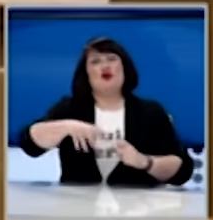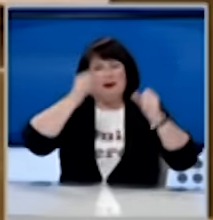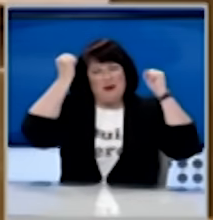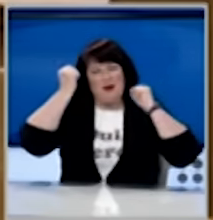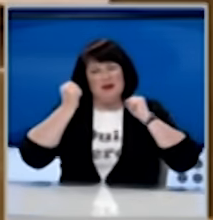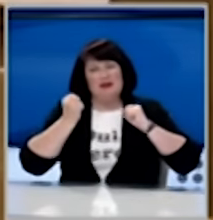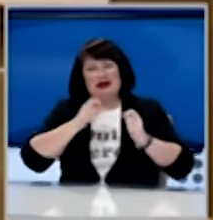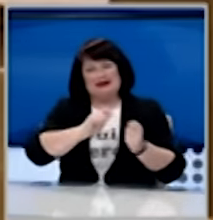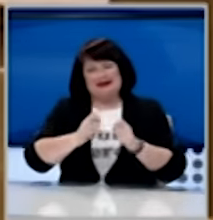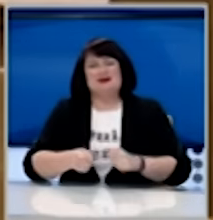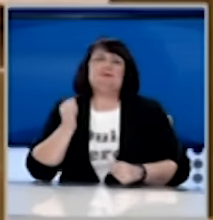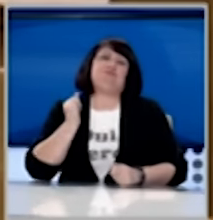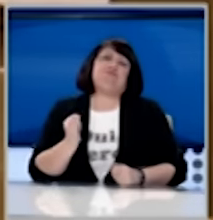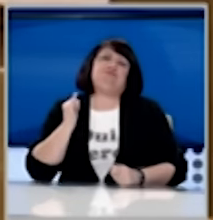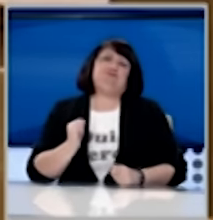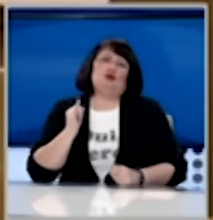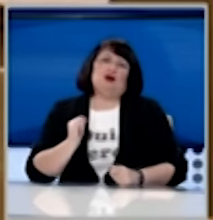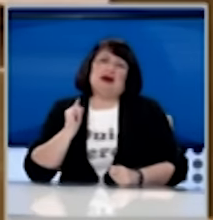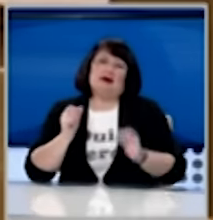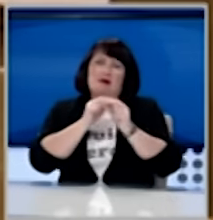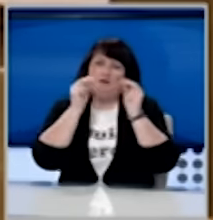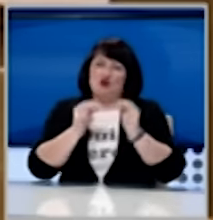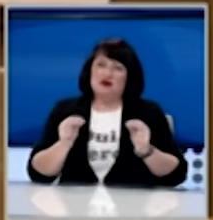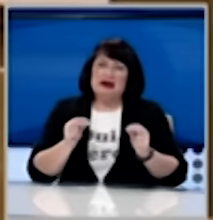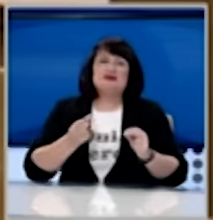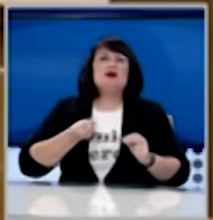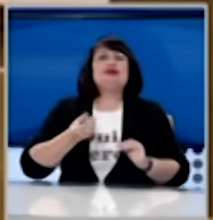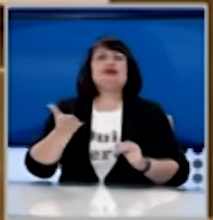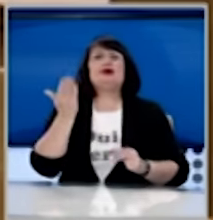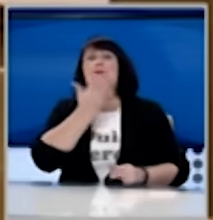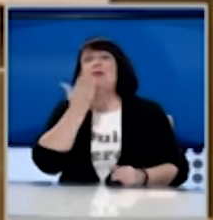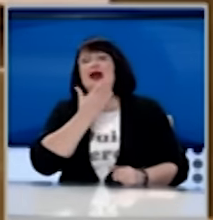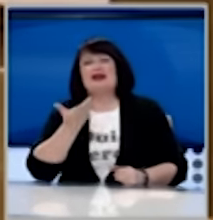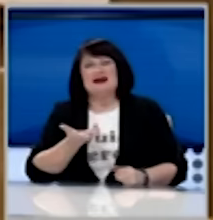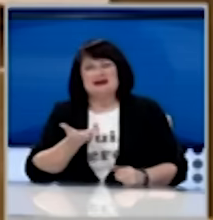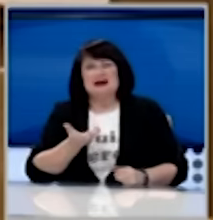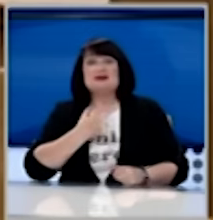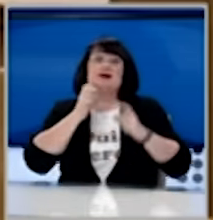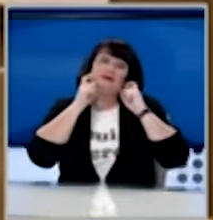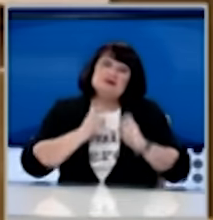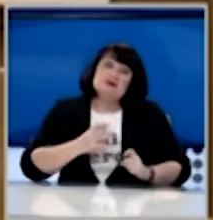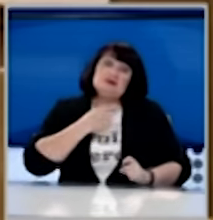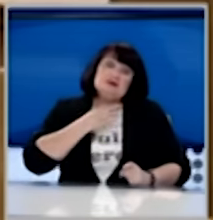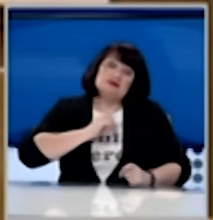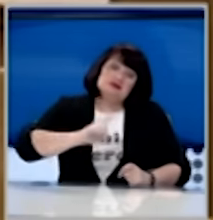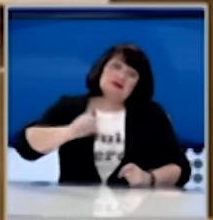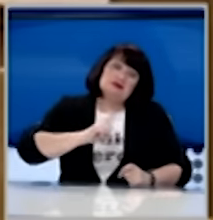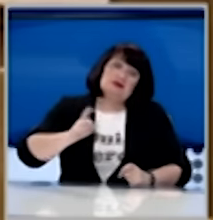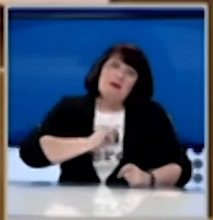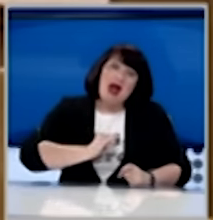καταστροφές προχωρά πολύ αργά με αποτέλεσμα εκατοντάδες μαθητές να αναγκάζονται να κάνουν